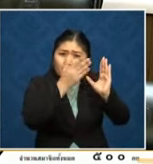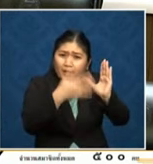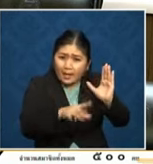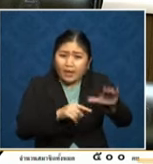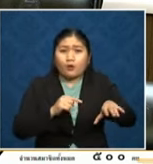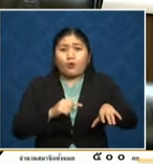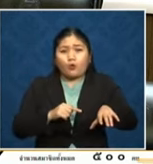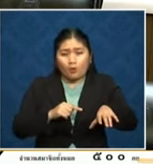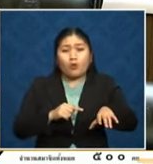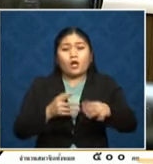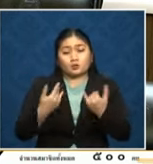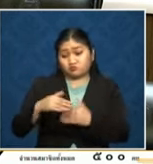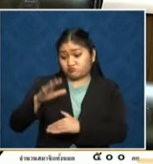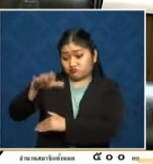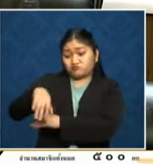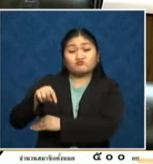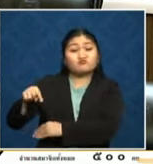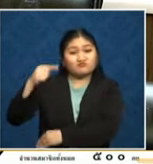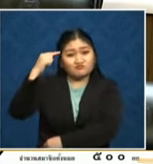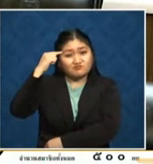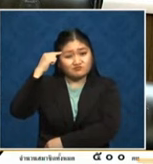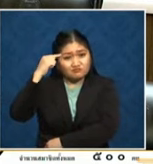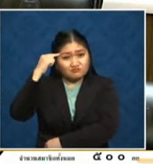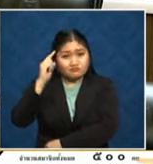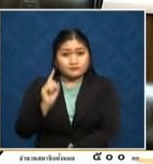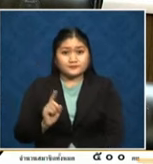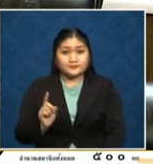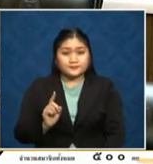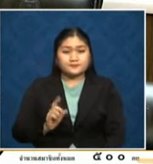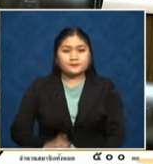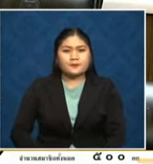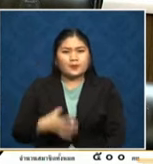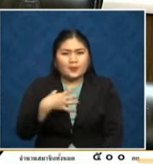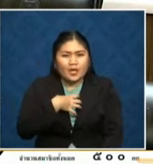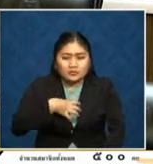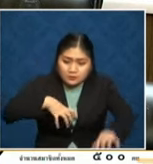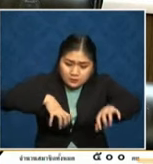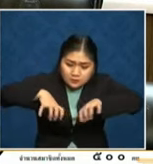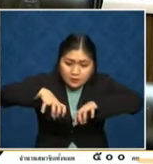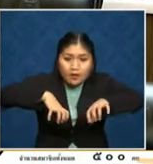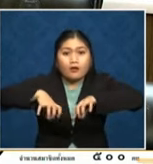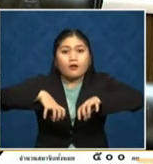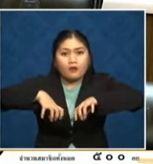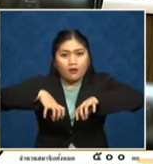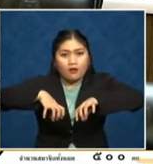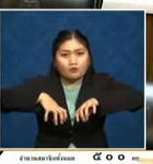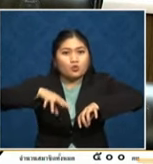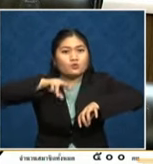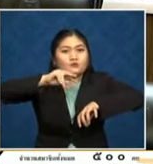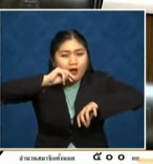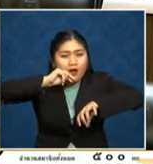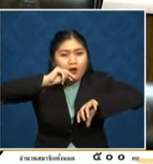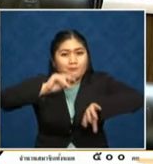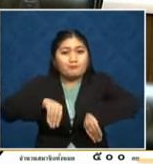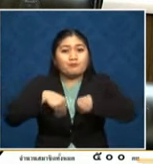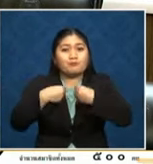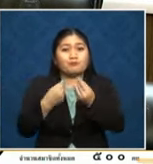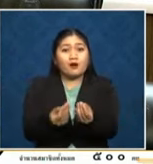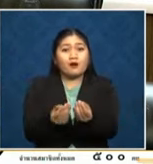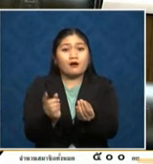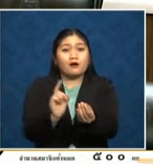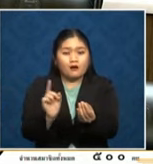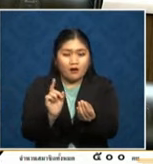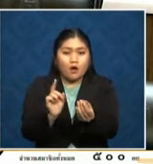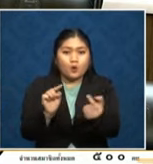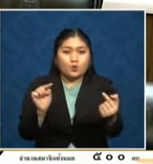ปแล้วทางเทศบาลนะครับ อยากจะบริหารจัดการนะครับน้ำเพื่อให้น้